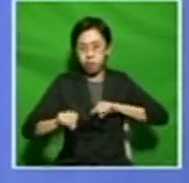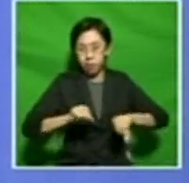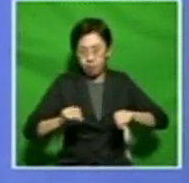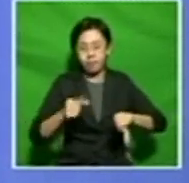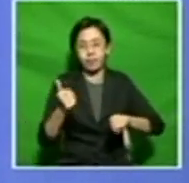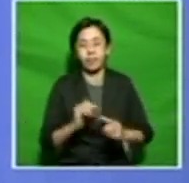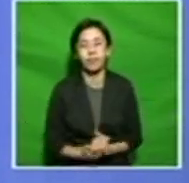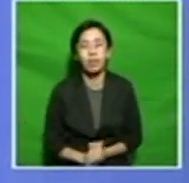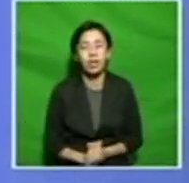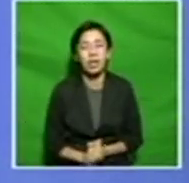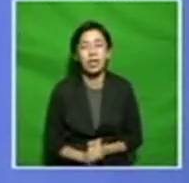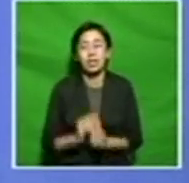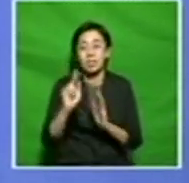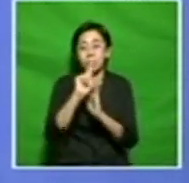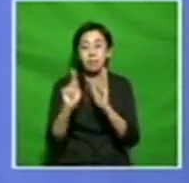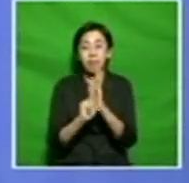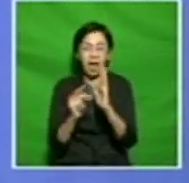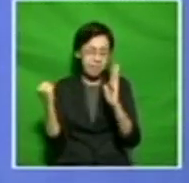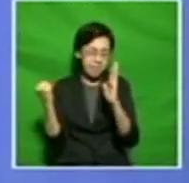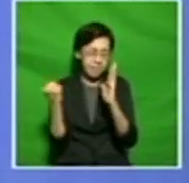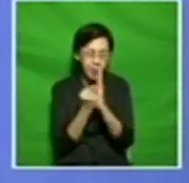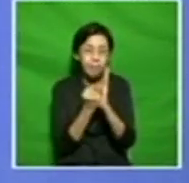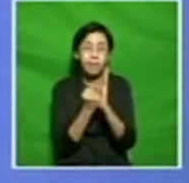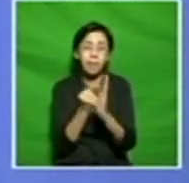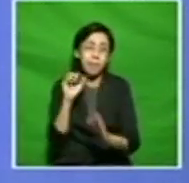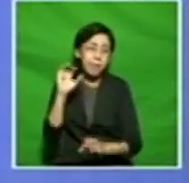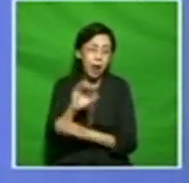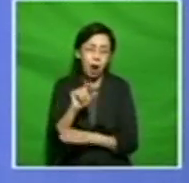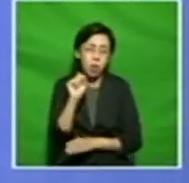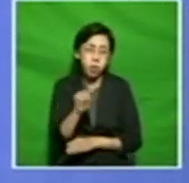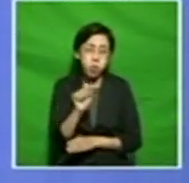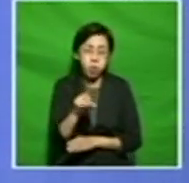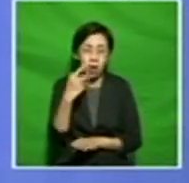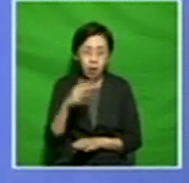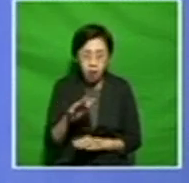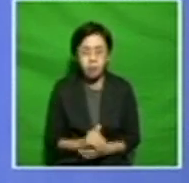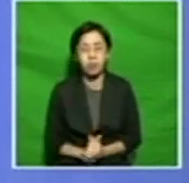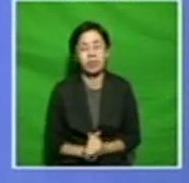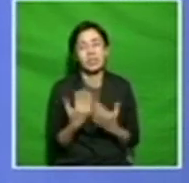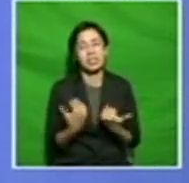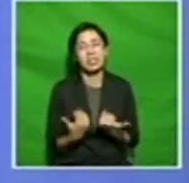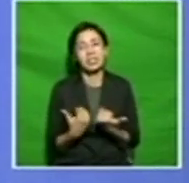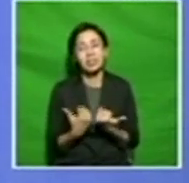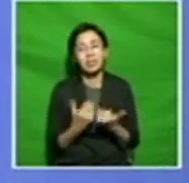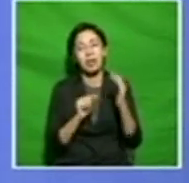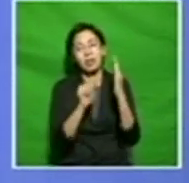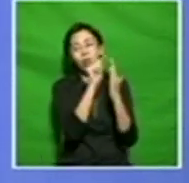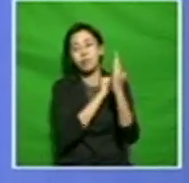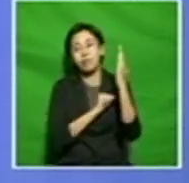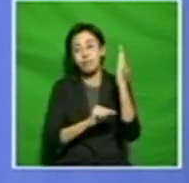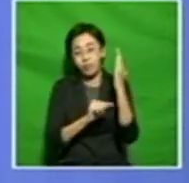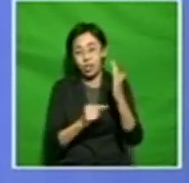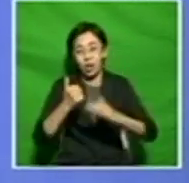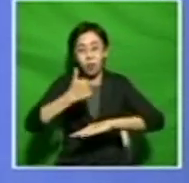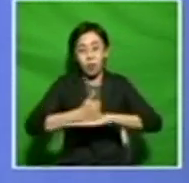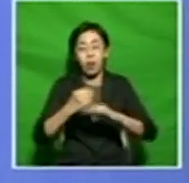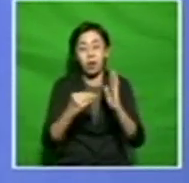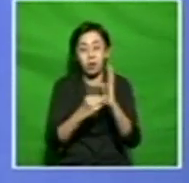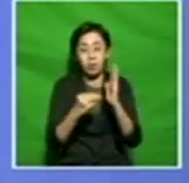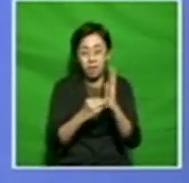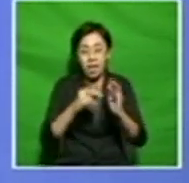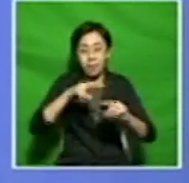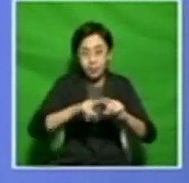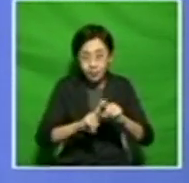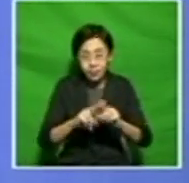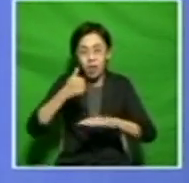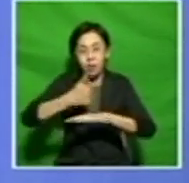แล้วในสถานการณ์ในข้อกำหนดนั้นจึงได้ประกาศว่าพื้นที่ที่ผู้ว่ากทม.และผู้ว่าราช